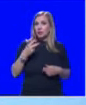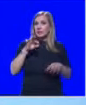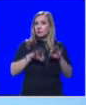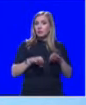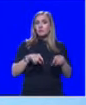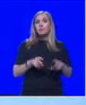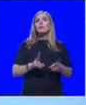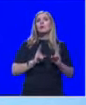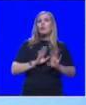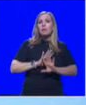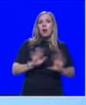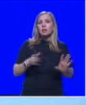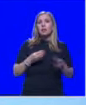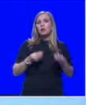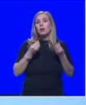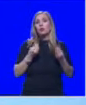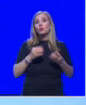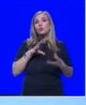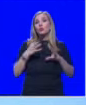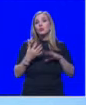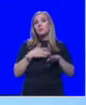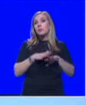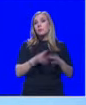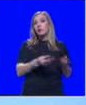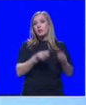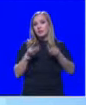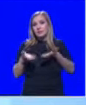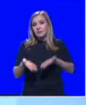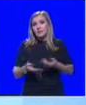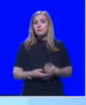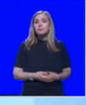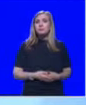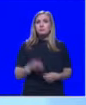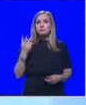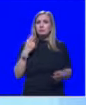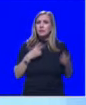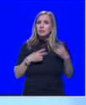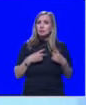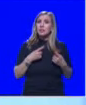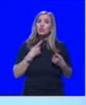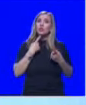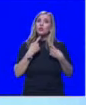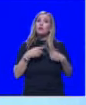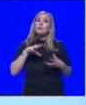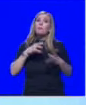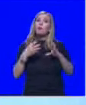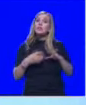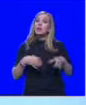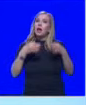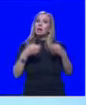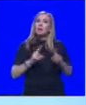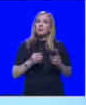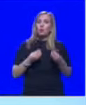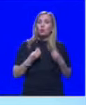в момента е нормалното. Това е най-доброто, което политическата система може да извади. Нали? Разбрах се, че да се говори за политическа класа не е много удачно в момента, но